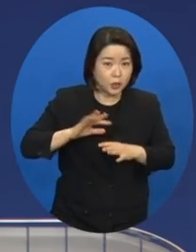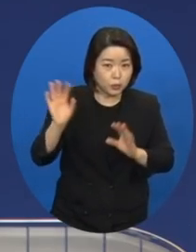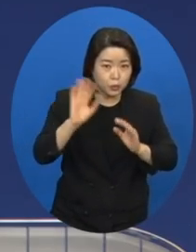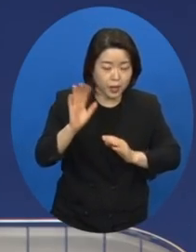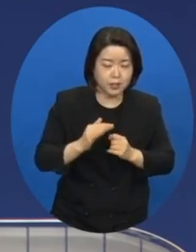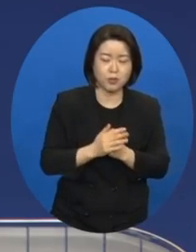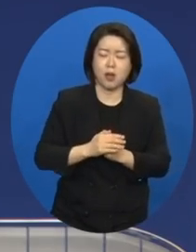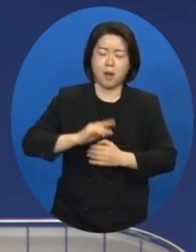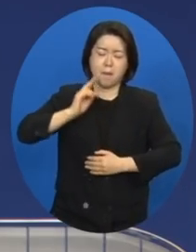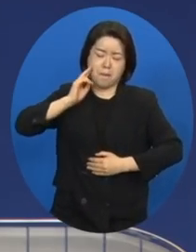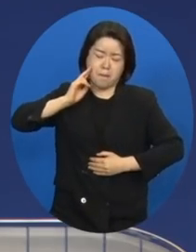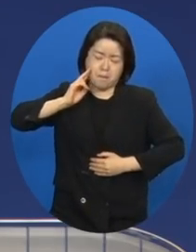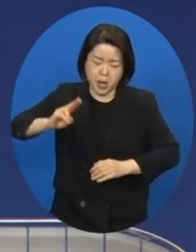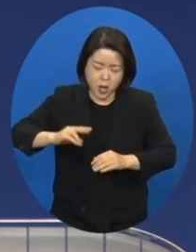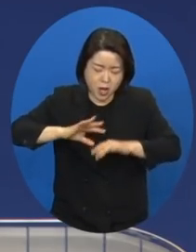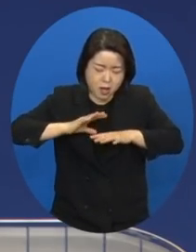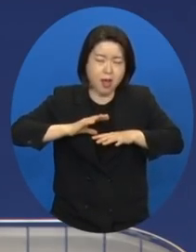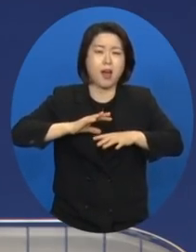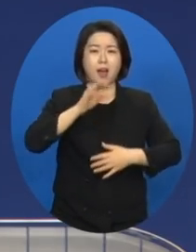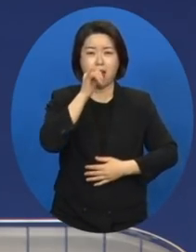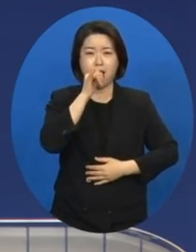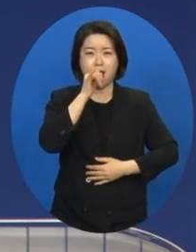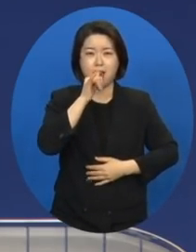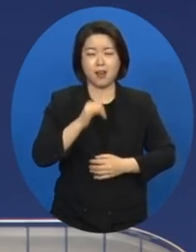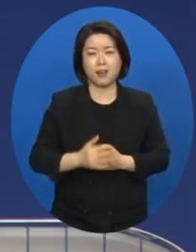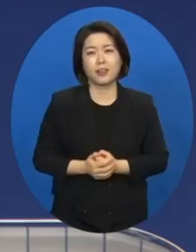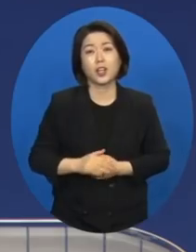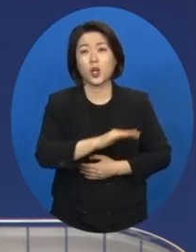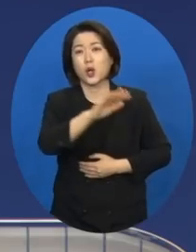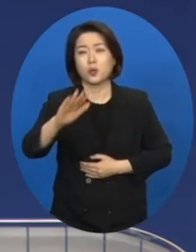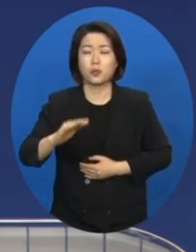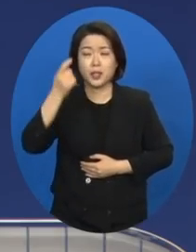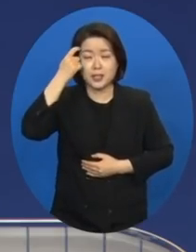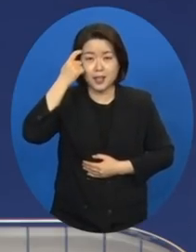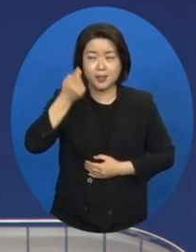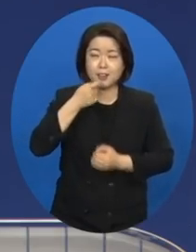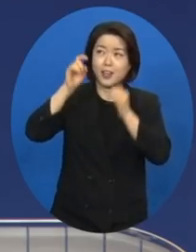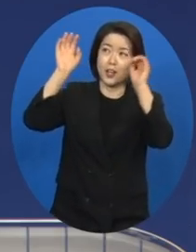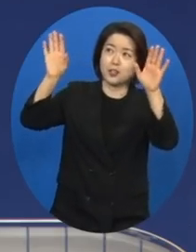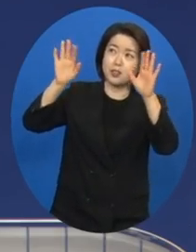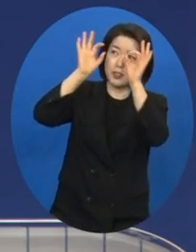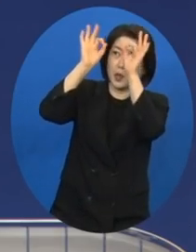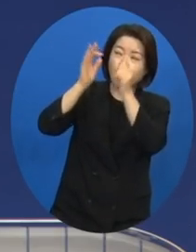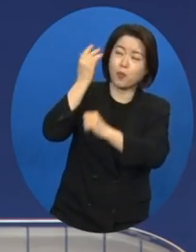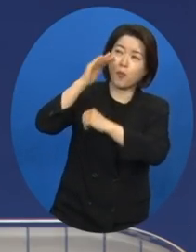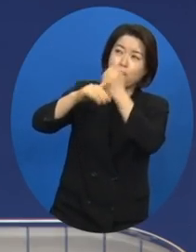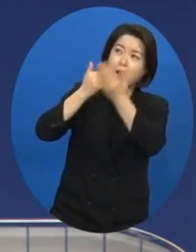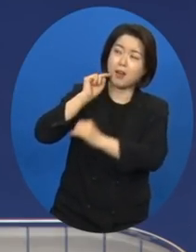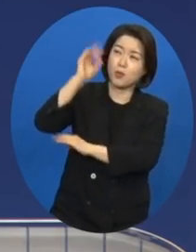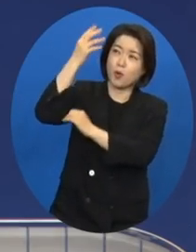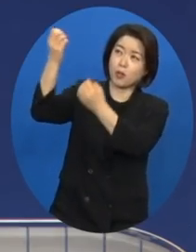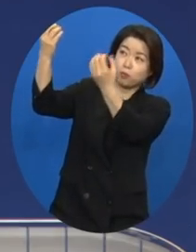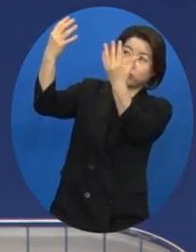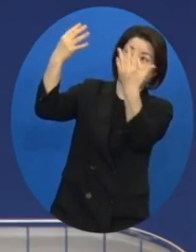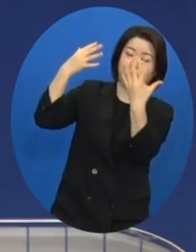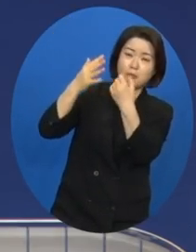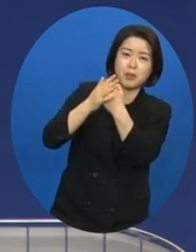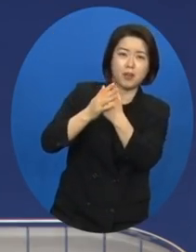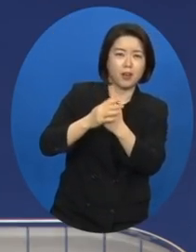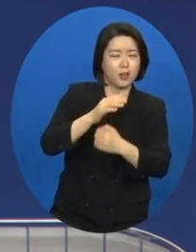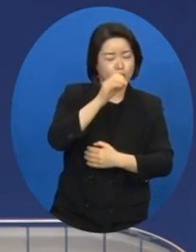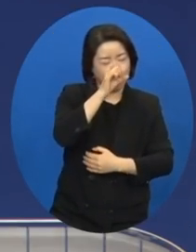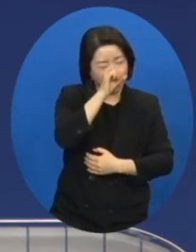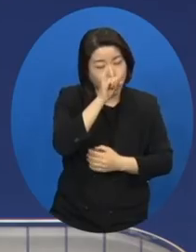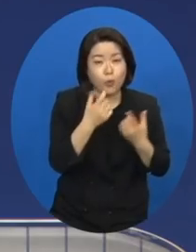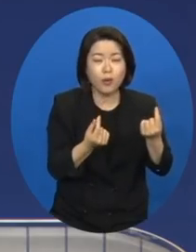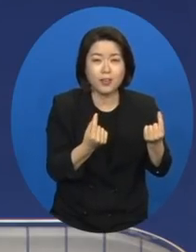몹시 두려워했다. 이렇게 표현되어 있어요. 우리 생각에 천사를 보고 하나님의 영광의 빛이 비춰지면 되게 좋을 것 같지 않습니까? 근데